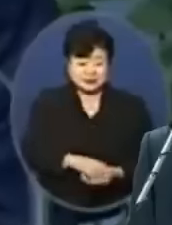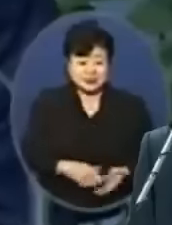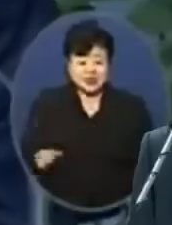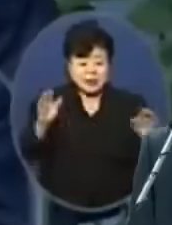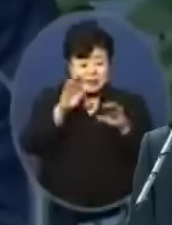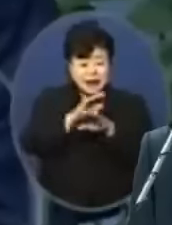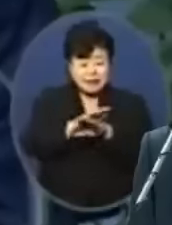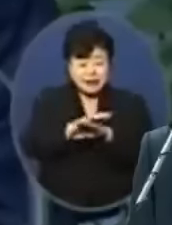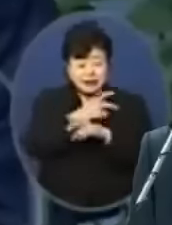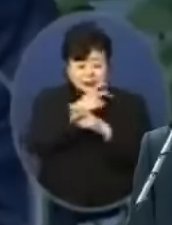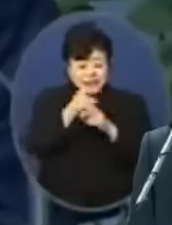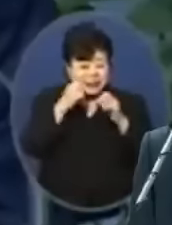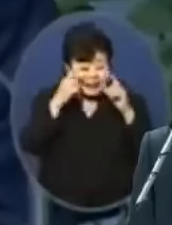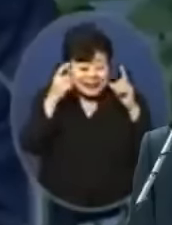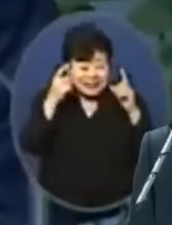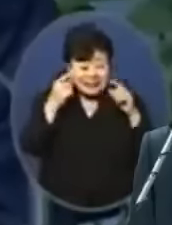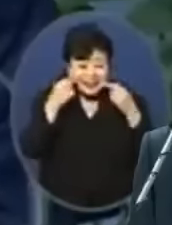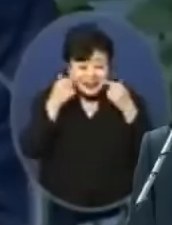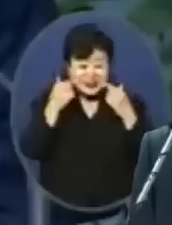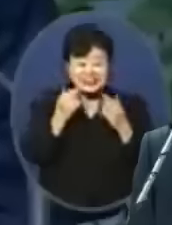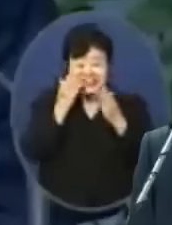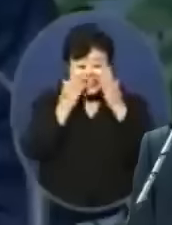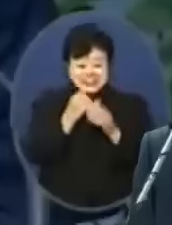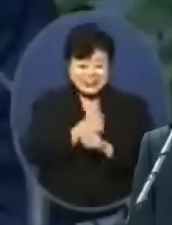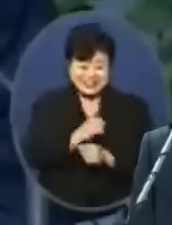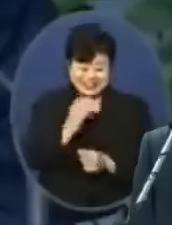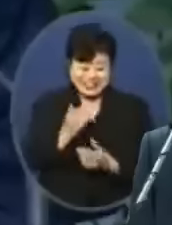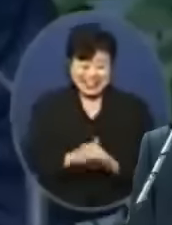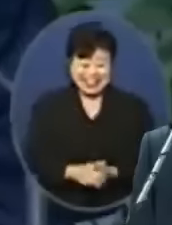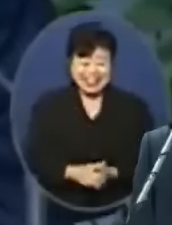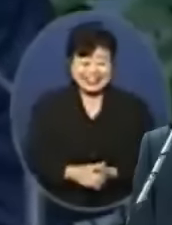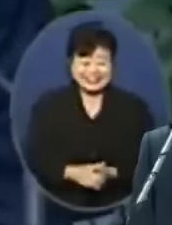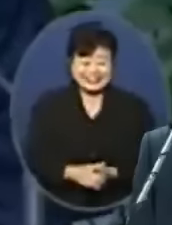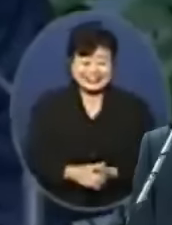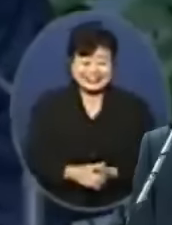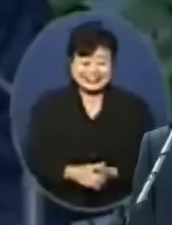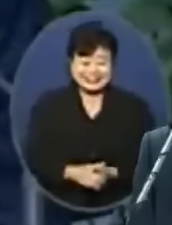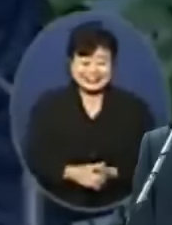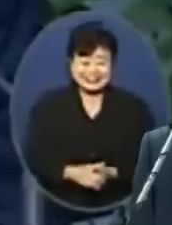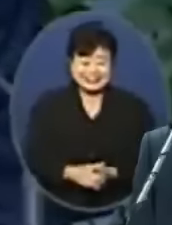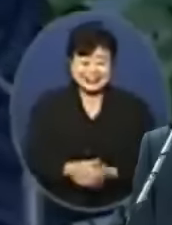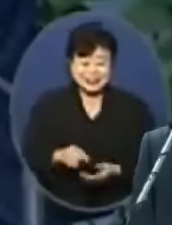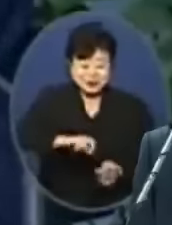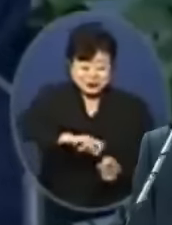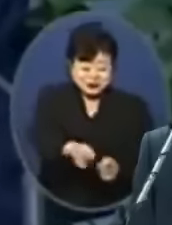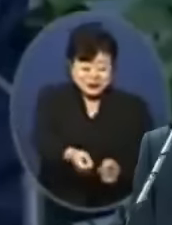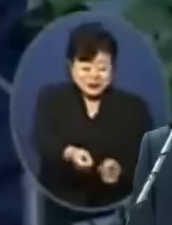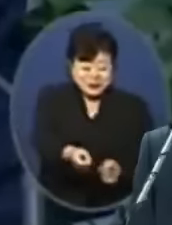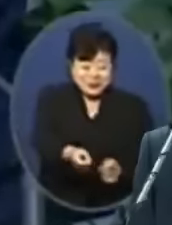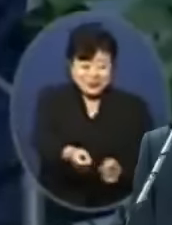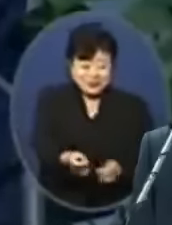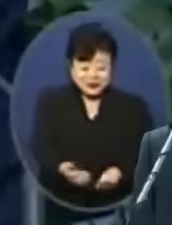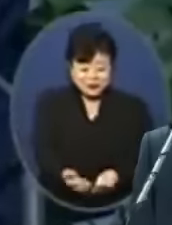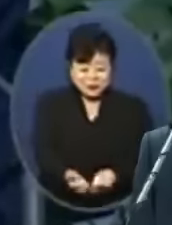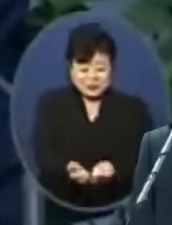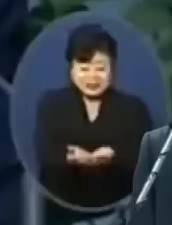자다가 깨어나면 반드시 세수를 해야 되는 거죠. 그러면 수도 물을 틀어놓고